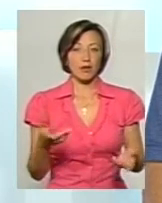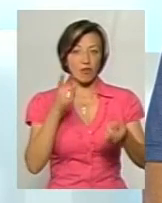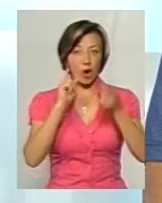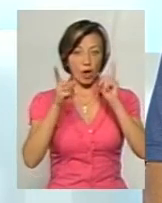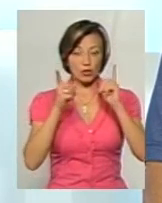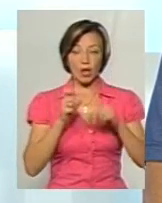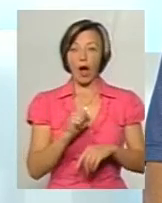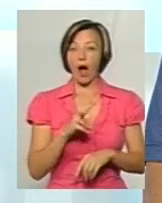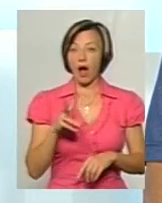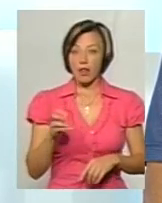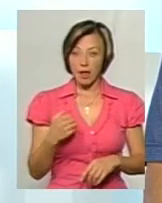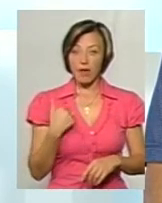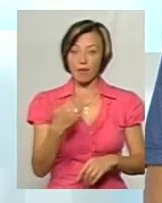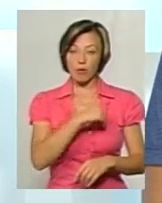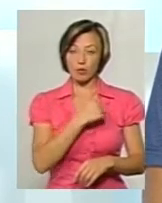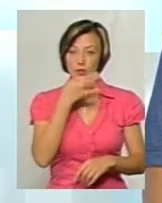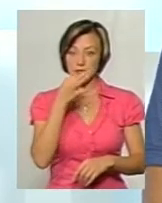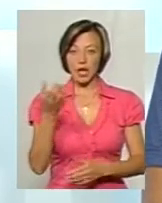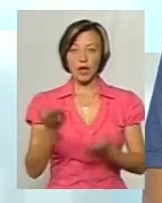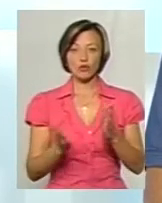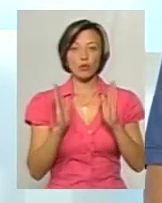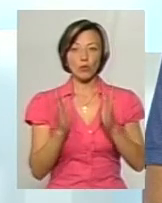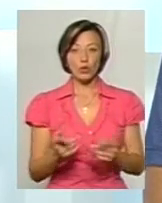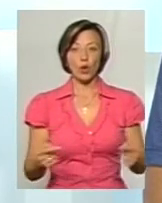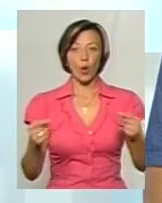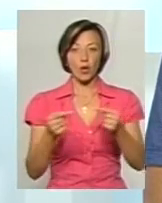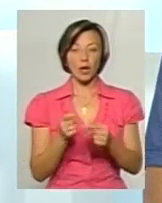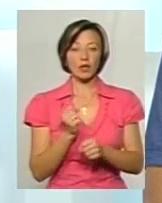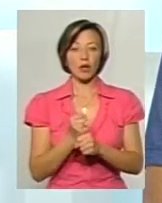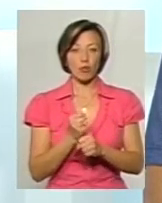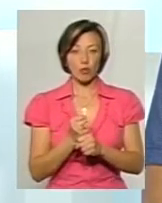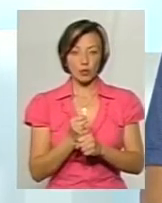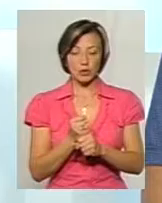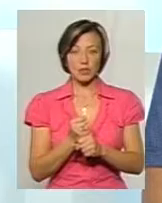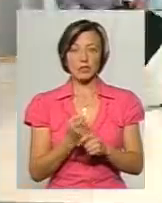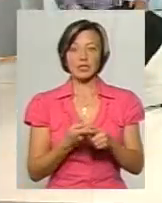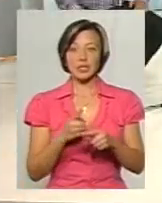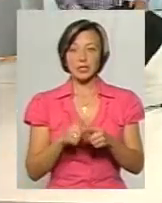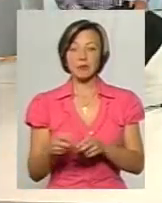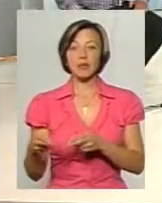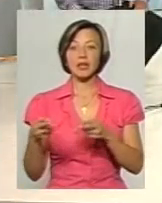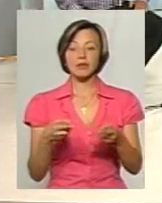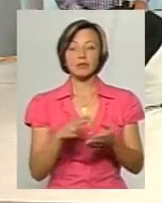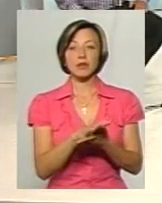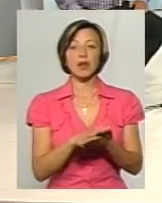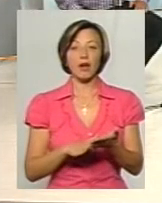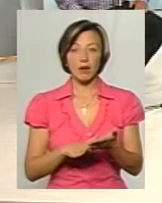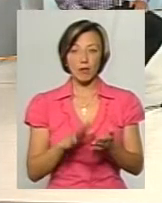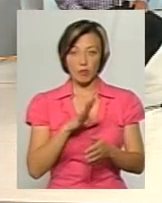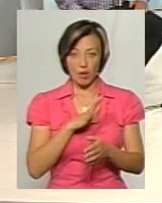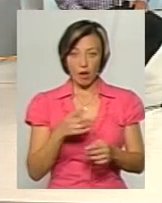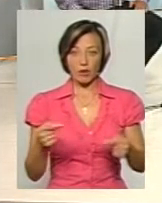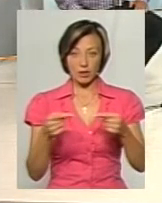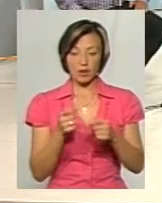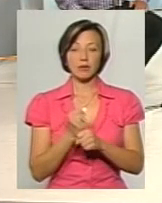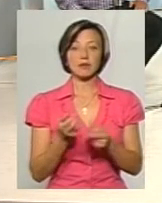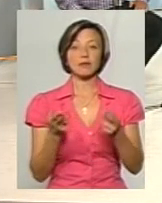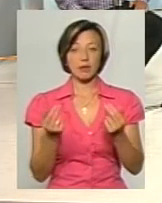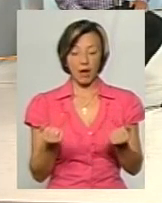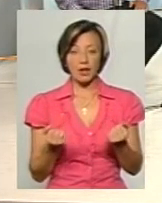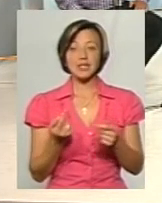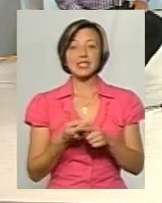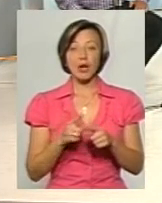Але я вам хочу сказати, що якщо буде конкретна робота... За цим приїздом далі була конкретна робота? Так.